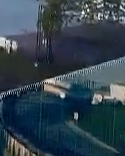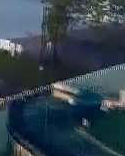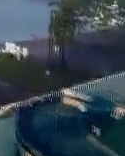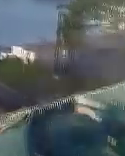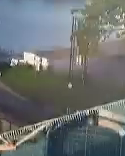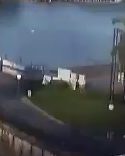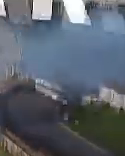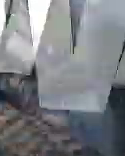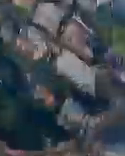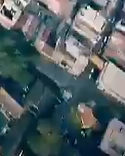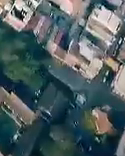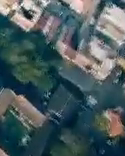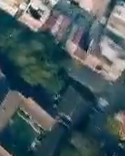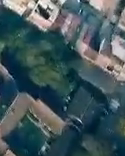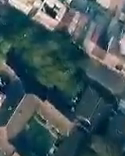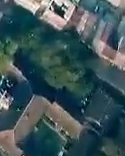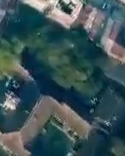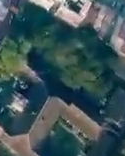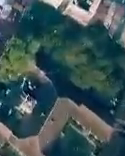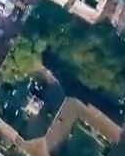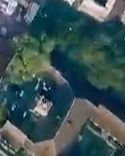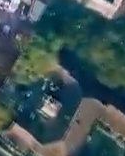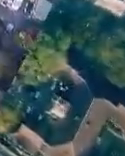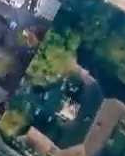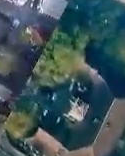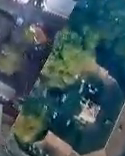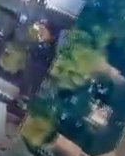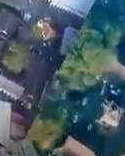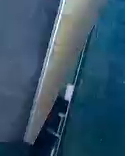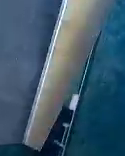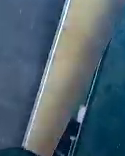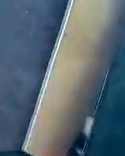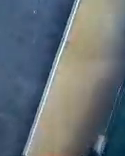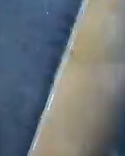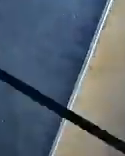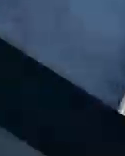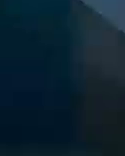hai anjing anjing anjing